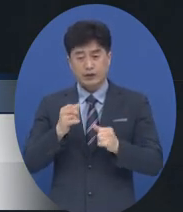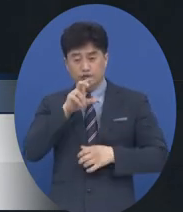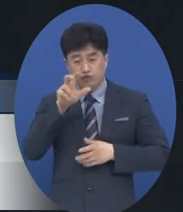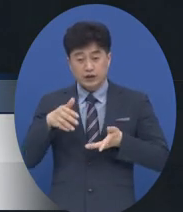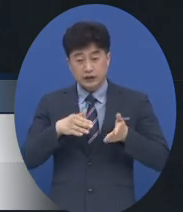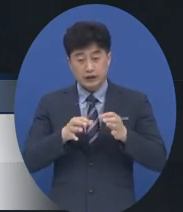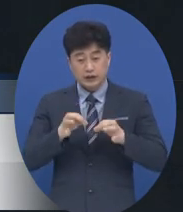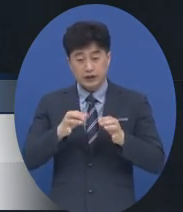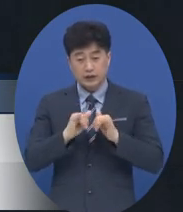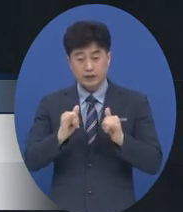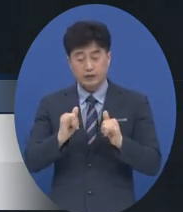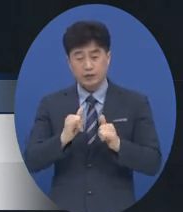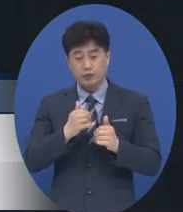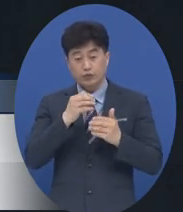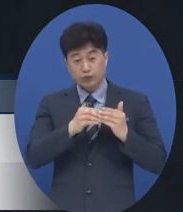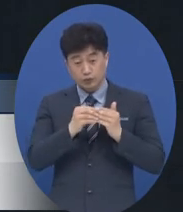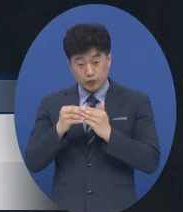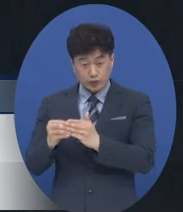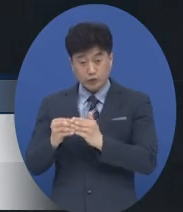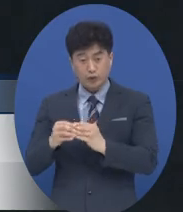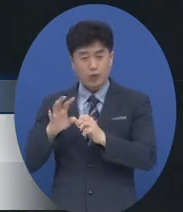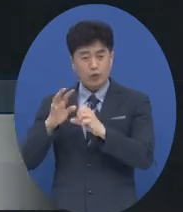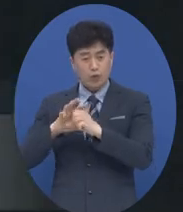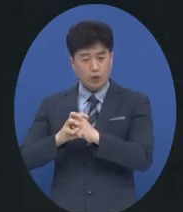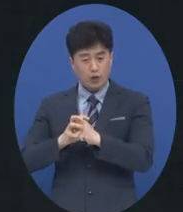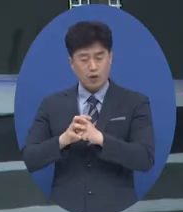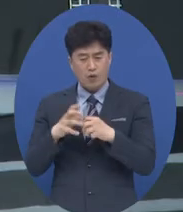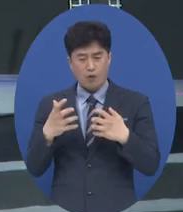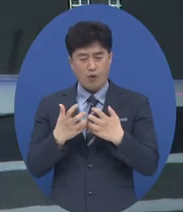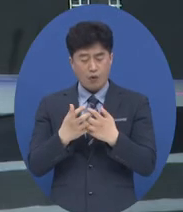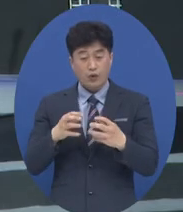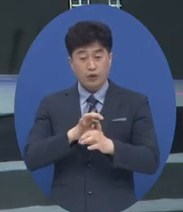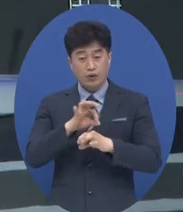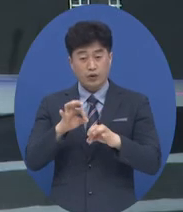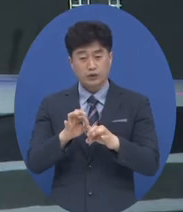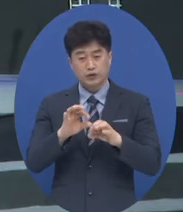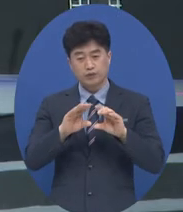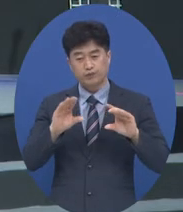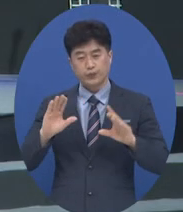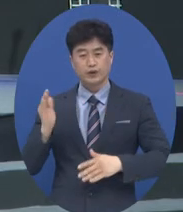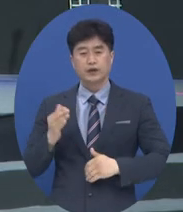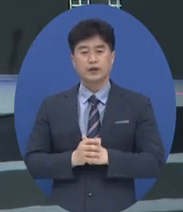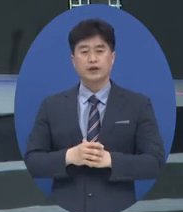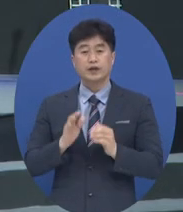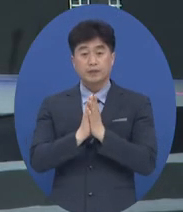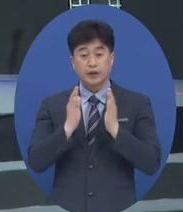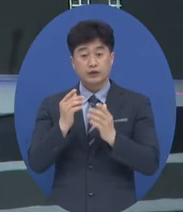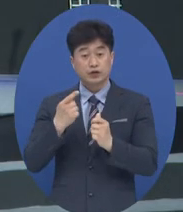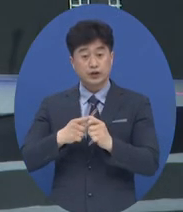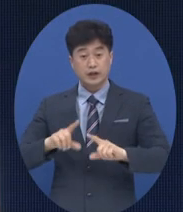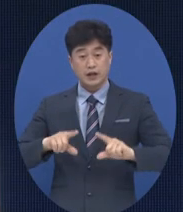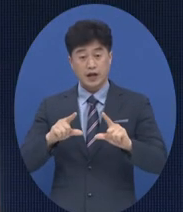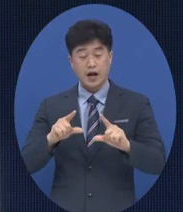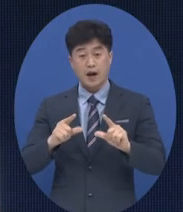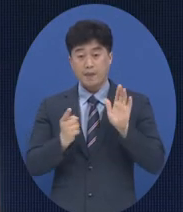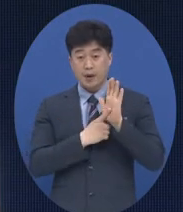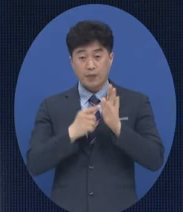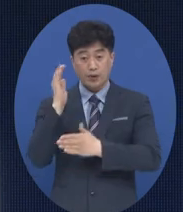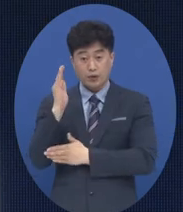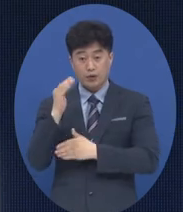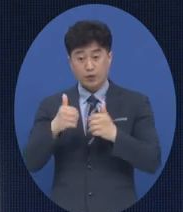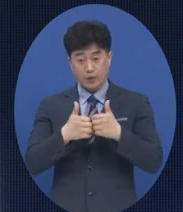마중물이 되어 코로나19로 얼어붙은 경기를 녹였습니다. 개막 첫날은 발표와 연설, 토론